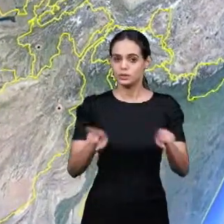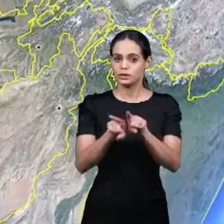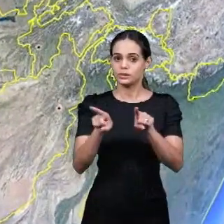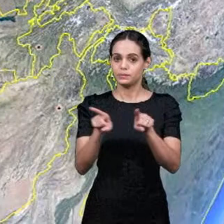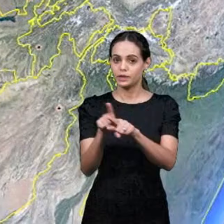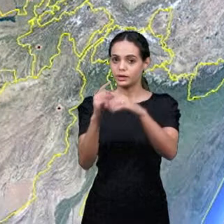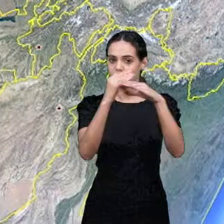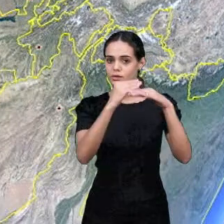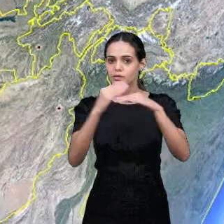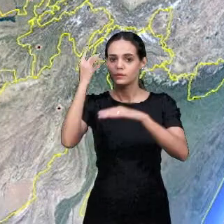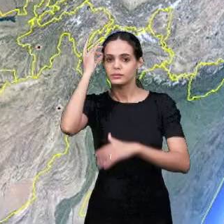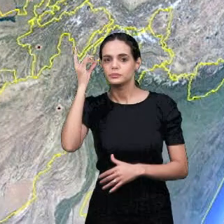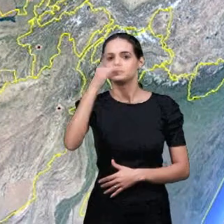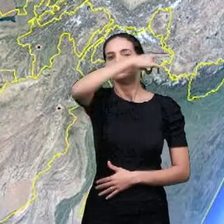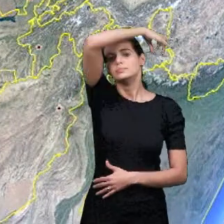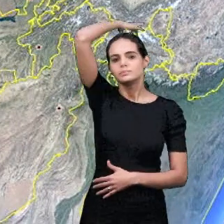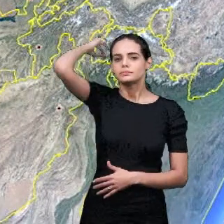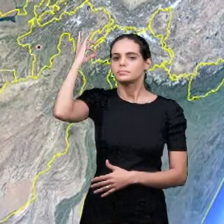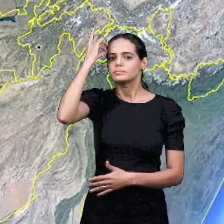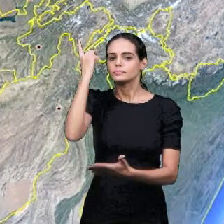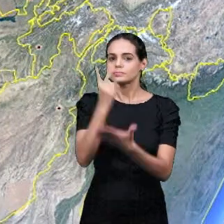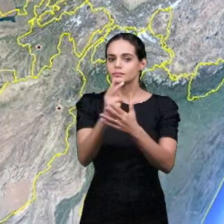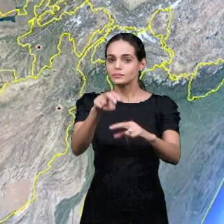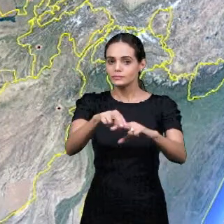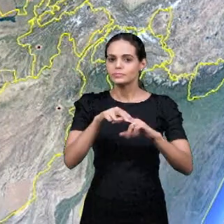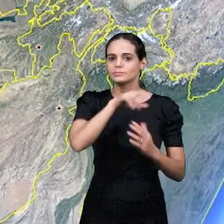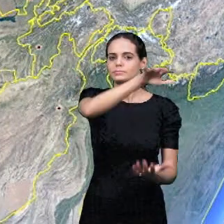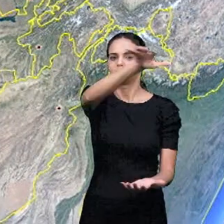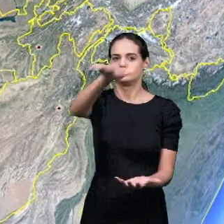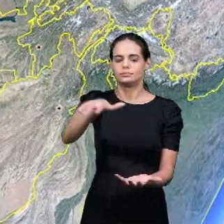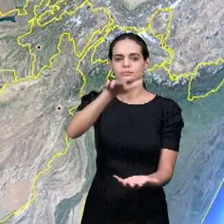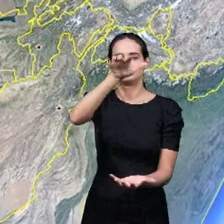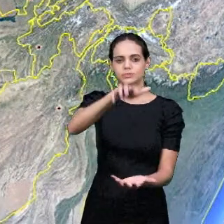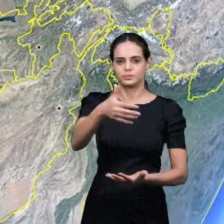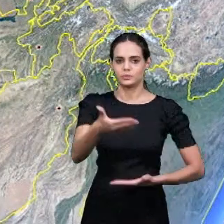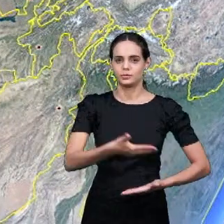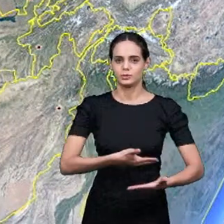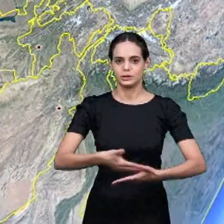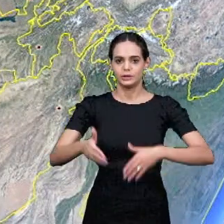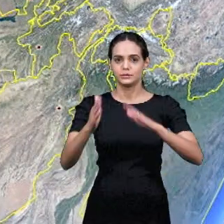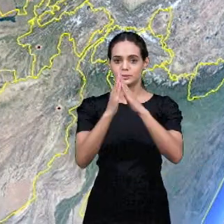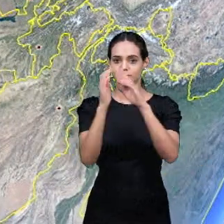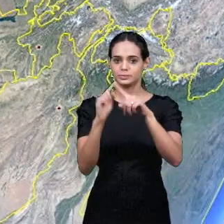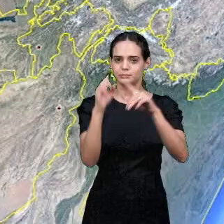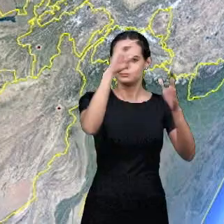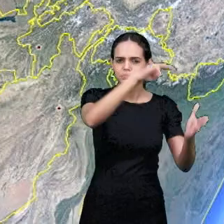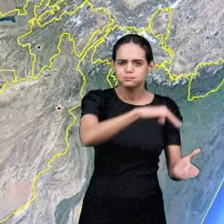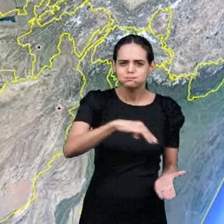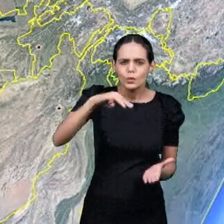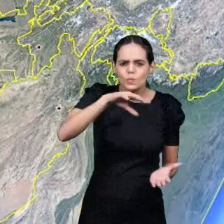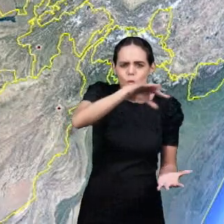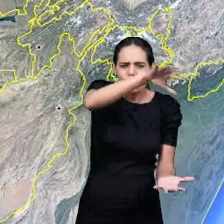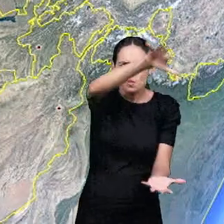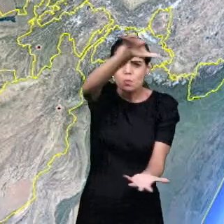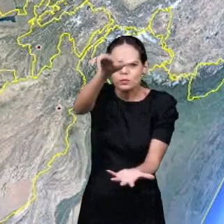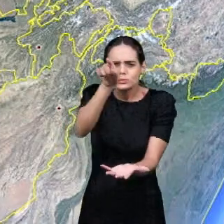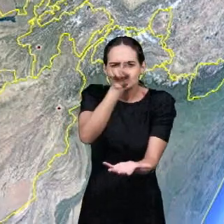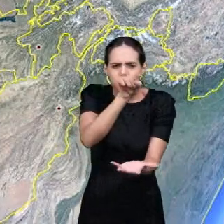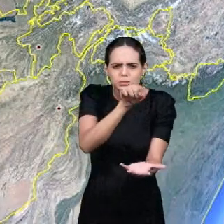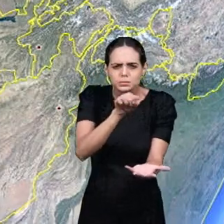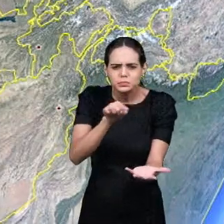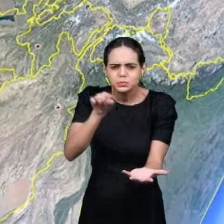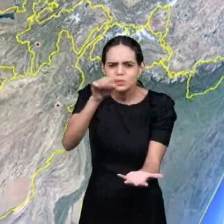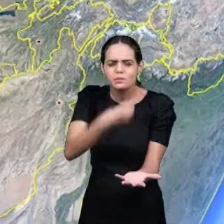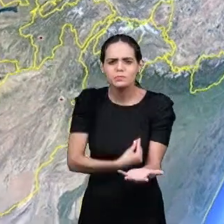esprit. À travers le système de transmission, les membres de l'Église chrétienne Maranatha de toute la planète vivent